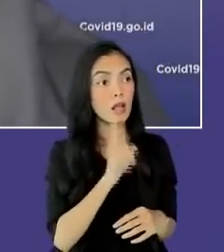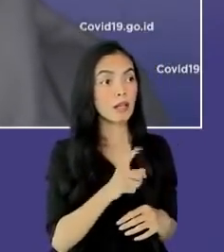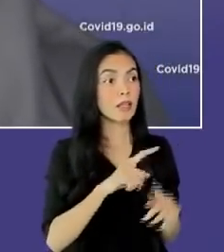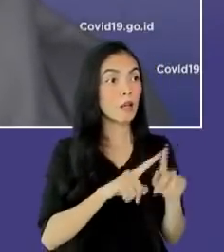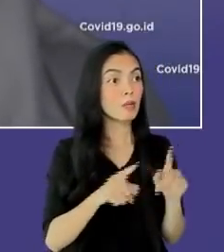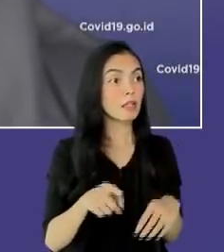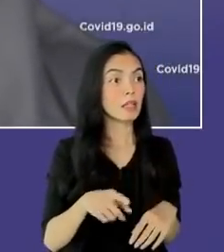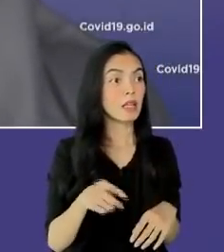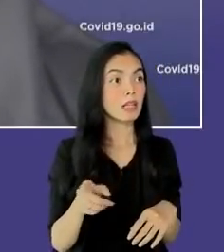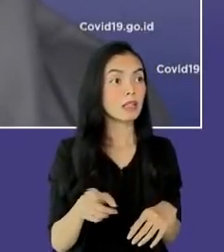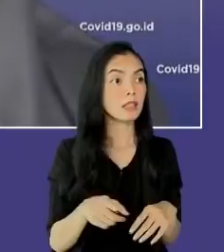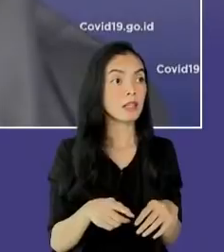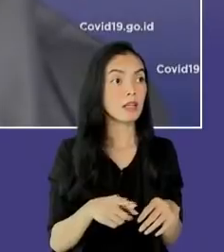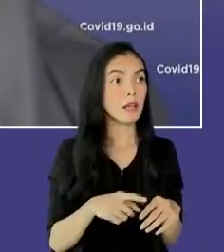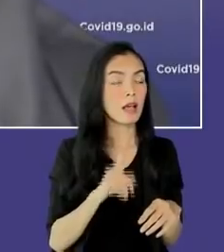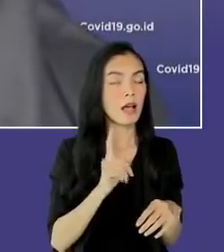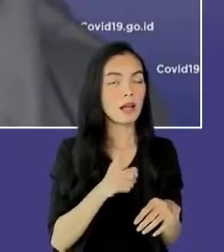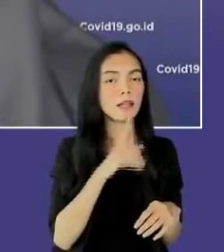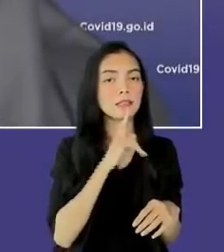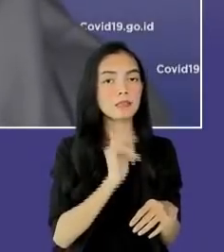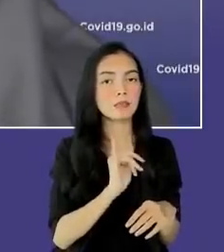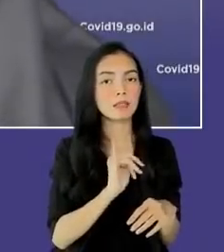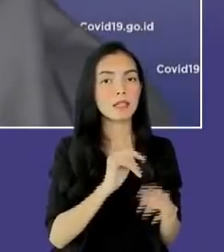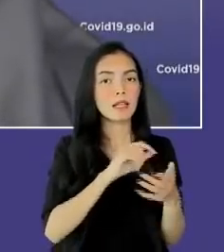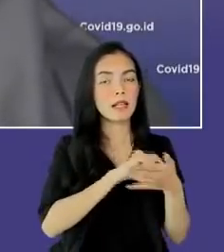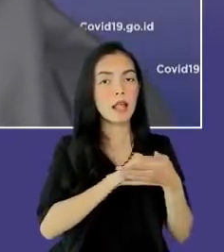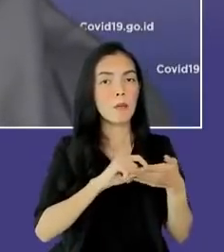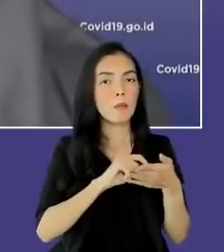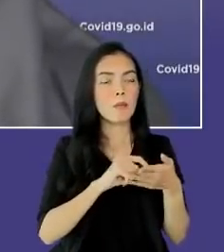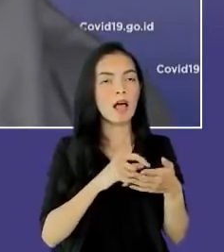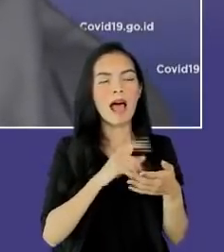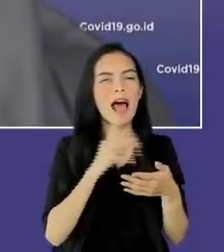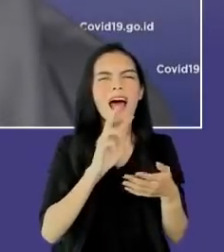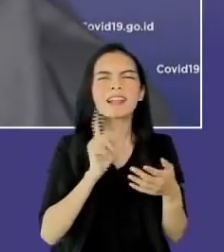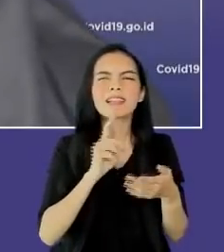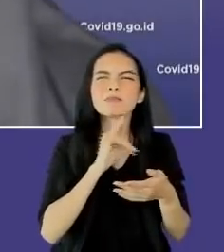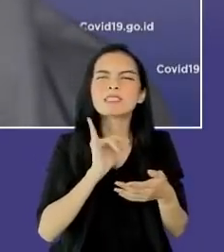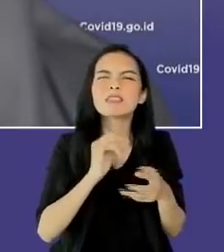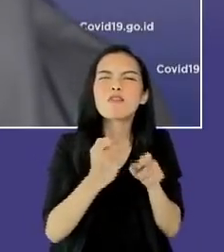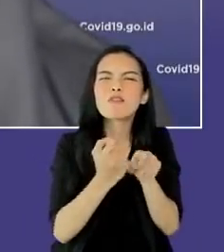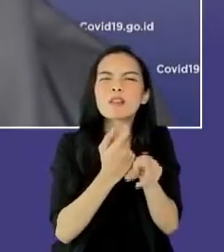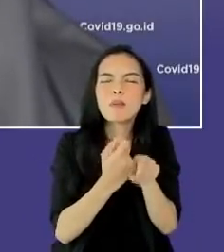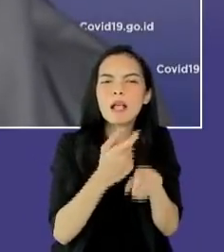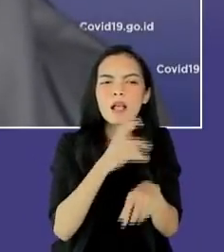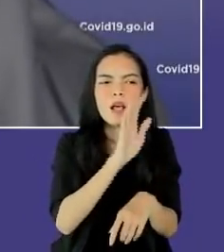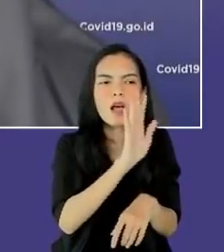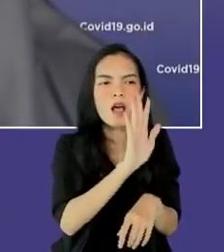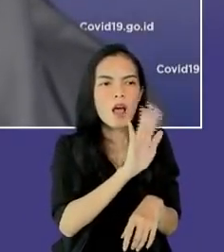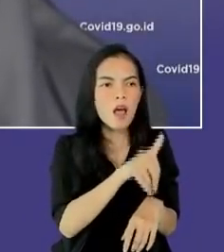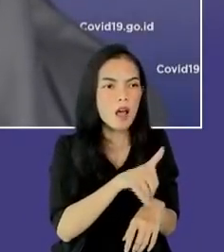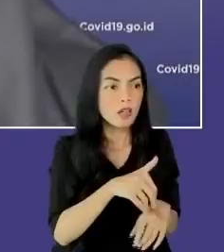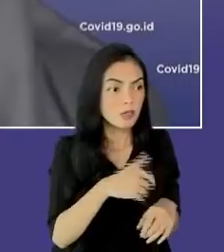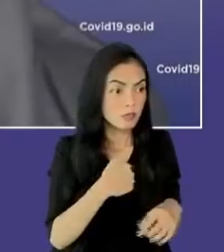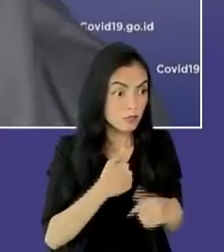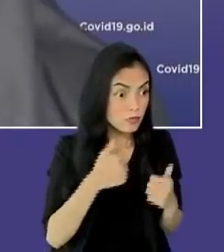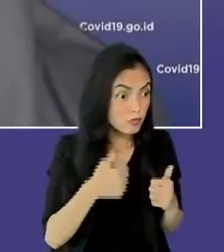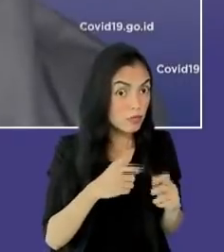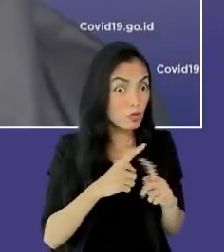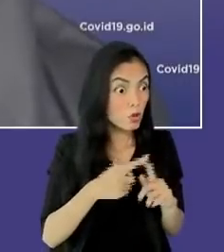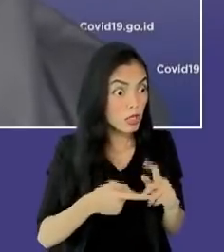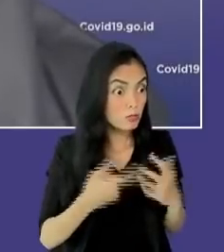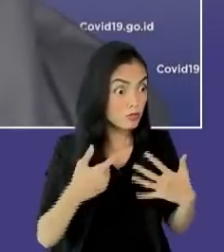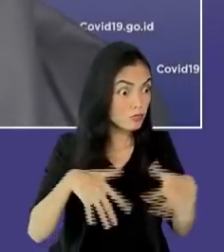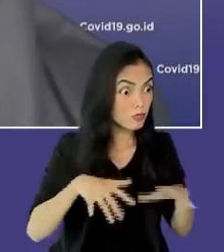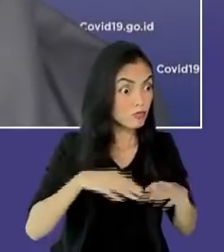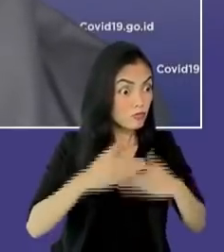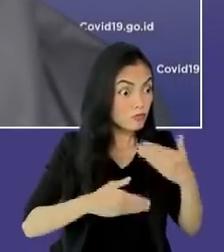kan sebetulnya adalah ini kan baik sekali nih, ada yang namanya feedback nih buat mereka gitu ya. Oh, yang dikerjakan sudah cukup atau belum, kan itu paling